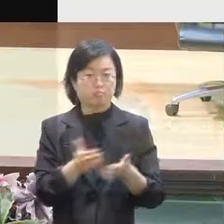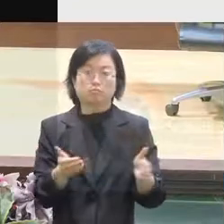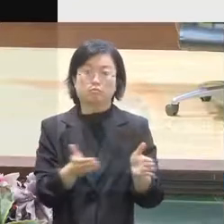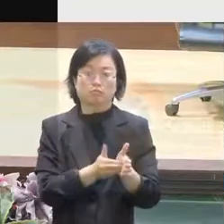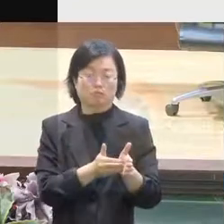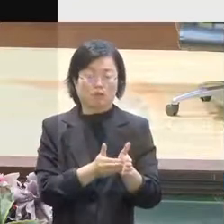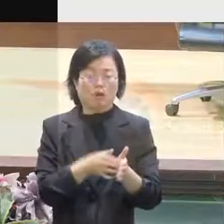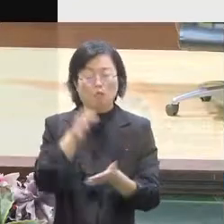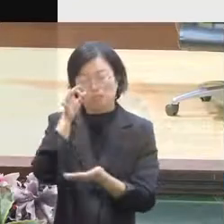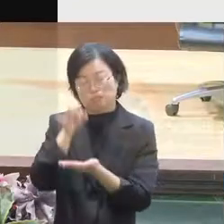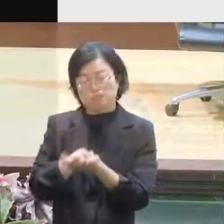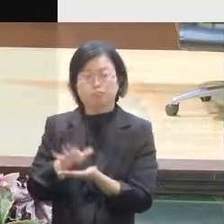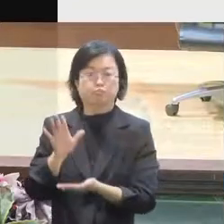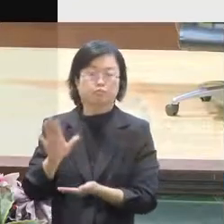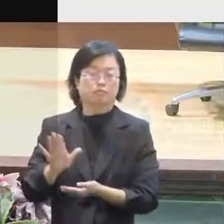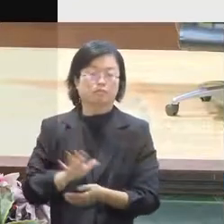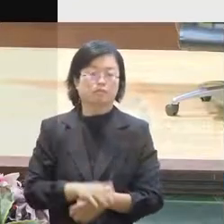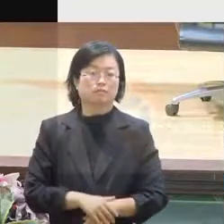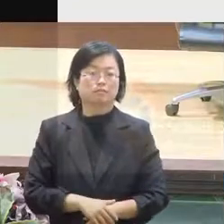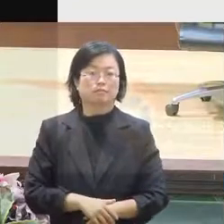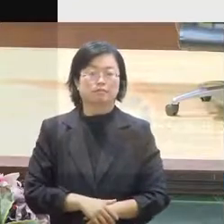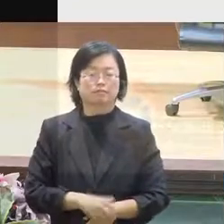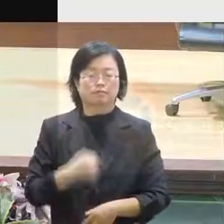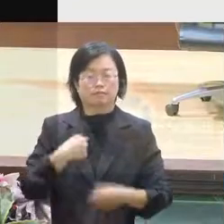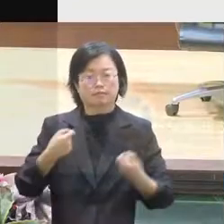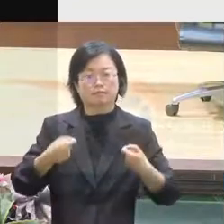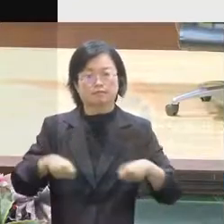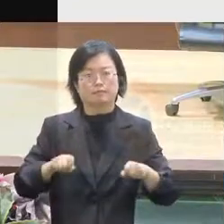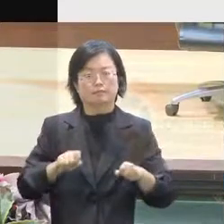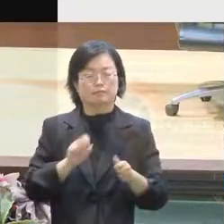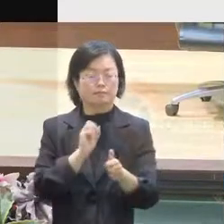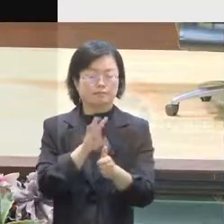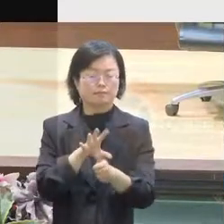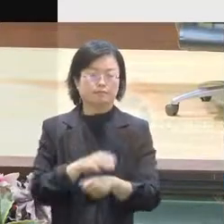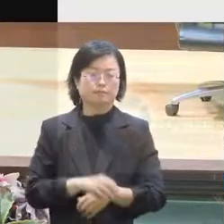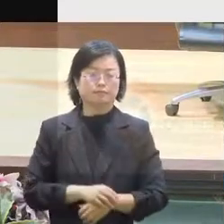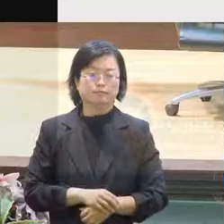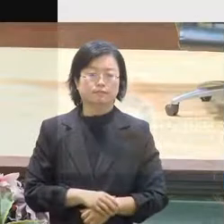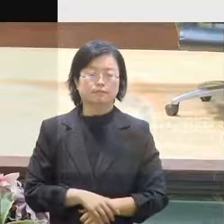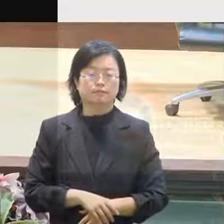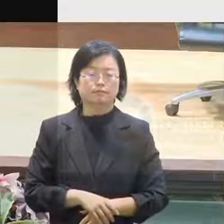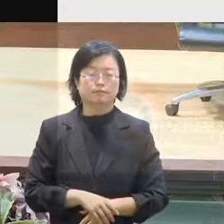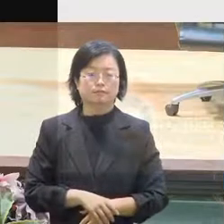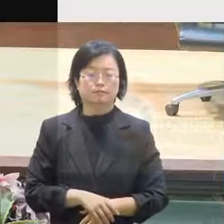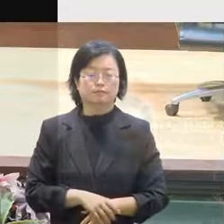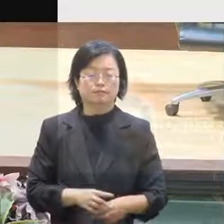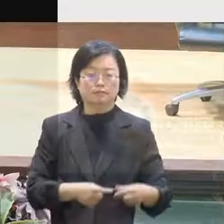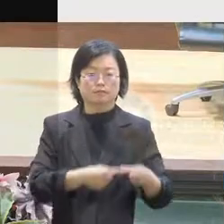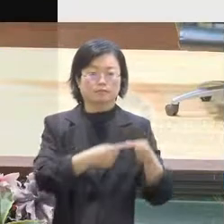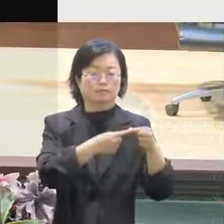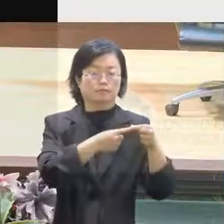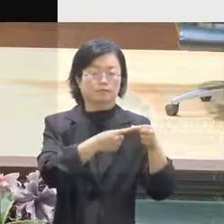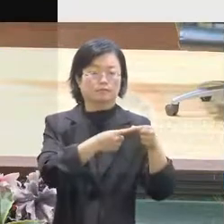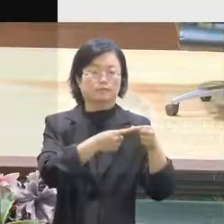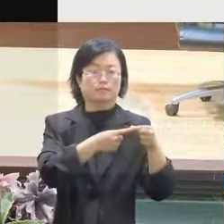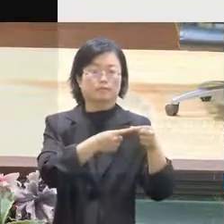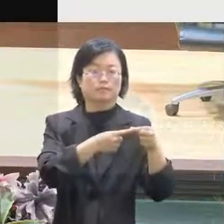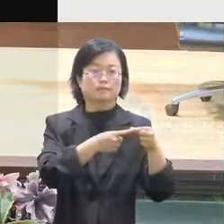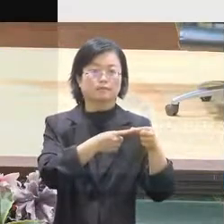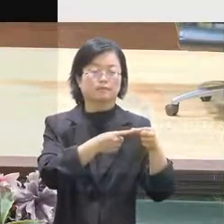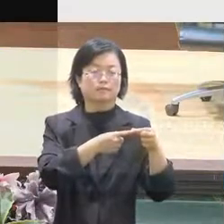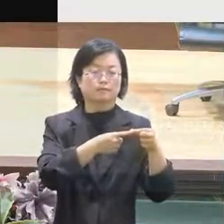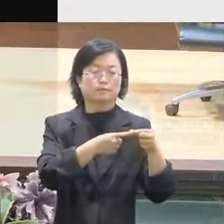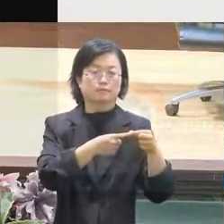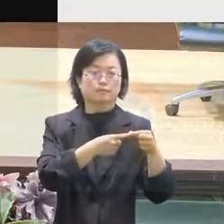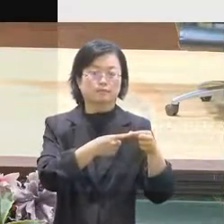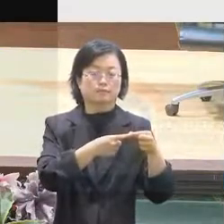些发现。那我在这里呢简单的和各位来分享一下。那么第一个呢，我们来看看就是我